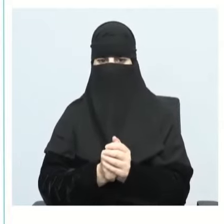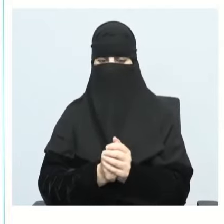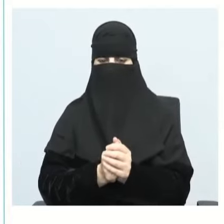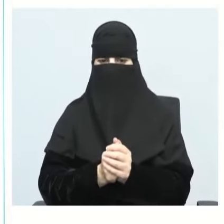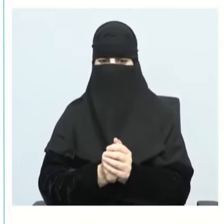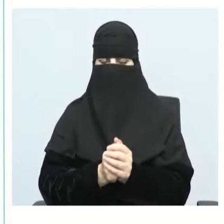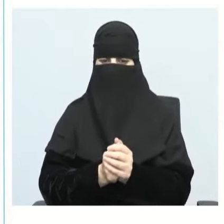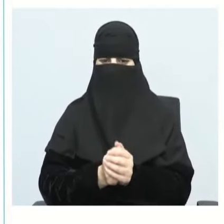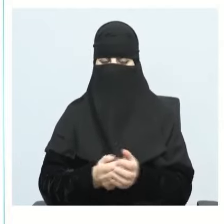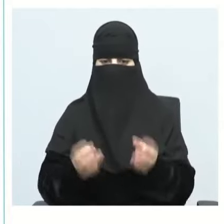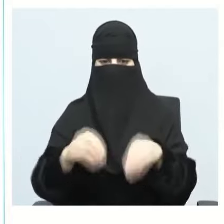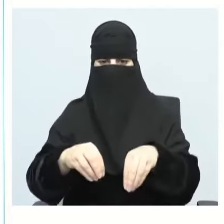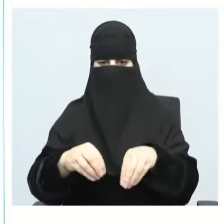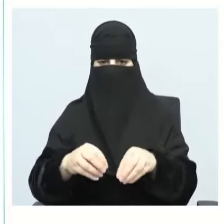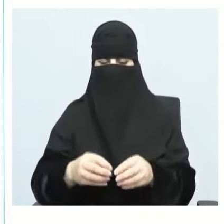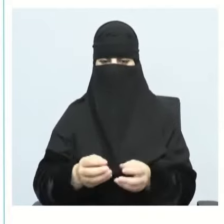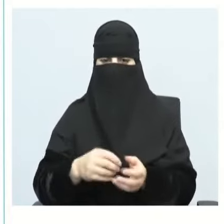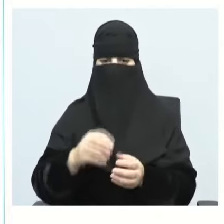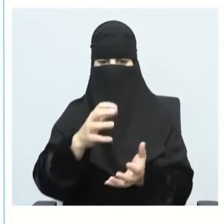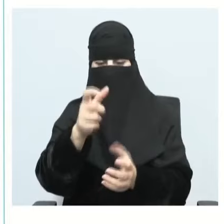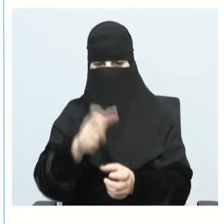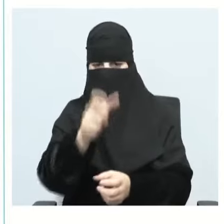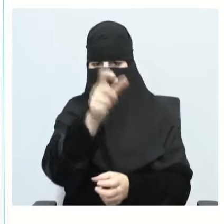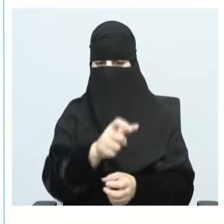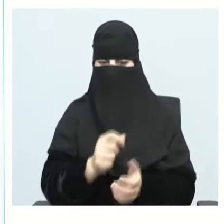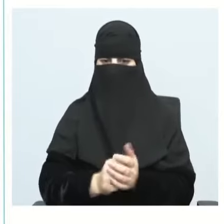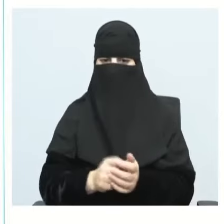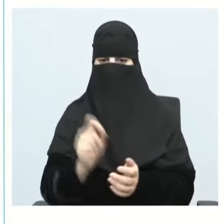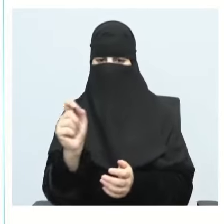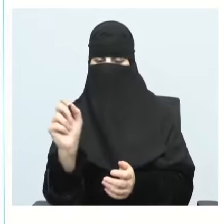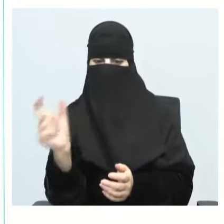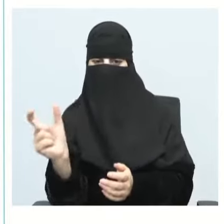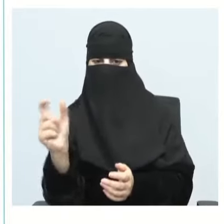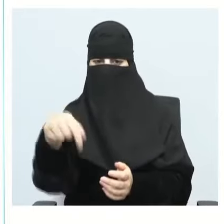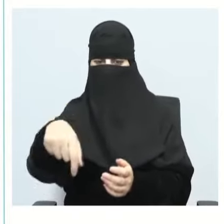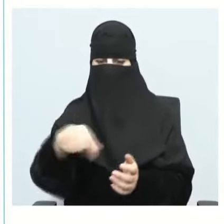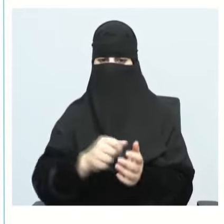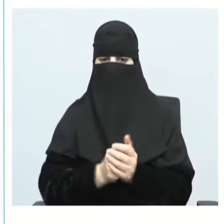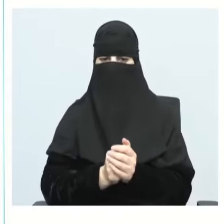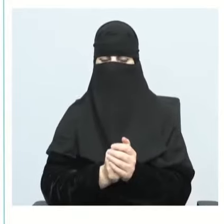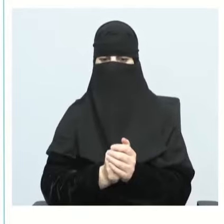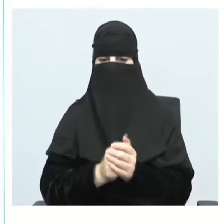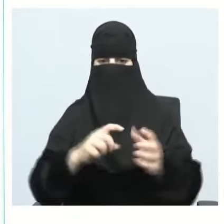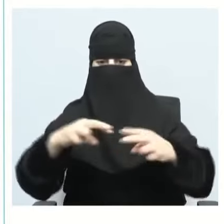تمثيل المعطيات اشكال فن ثم اليوم